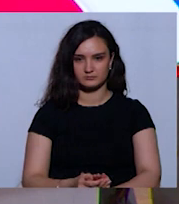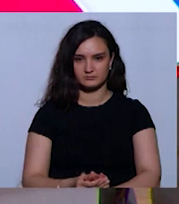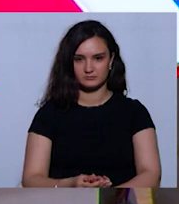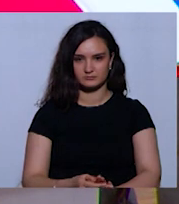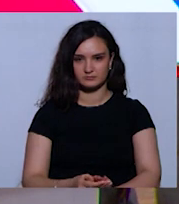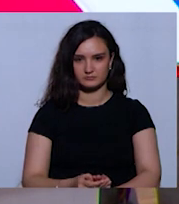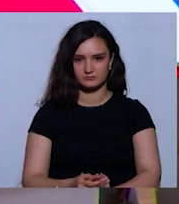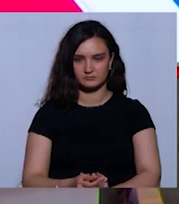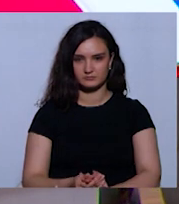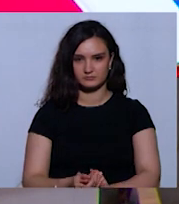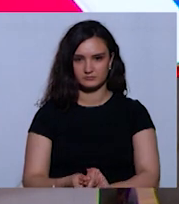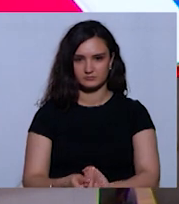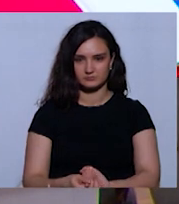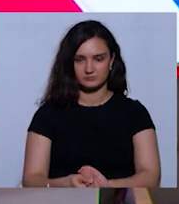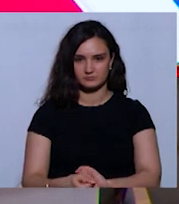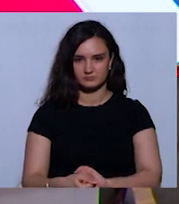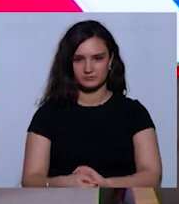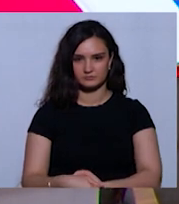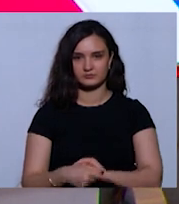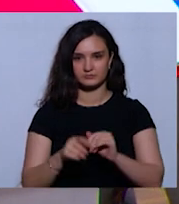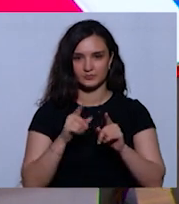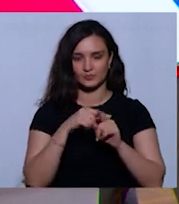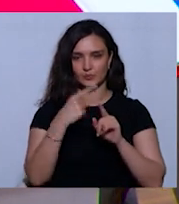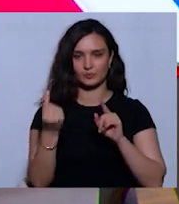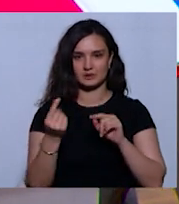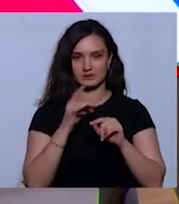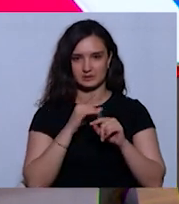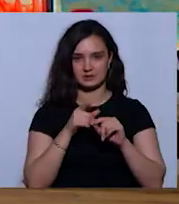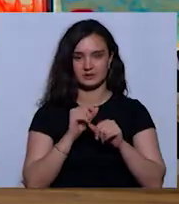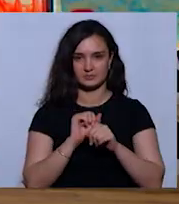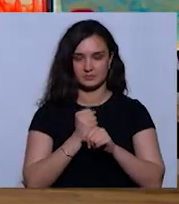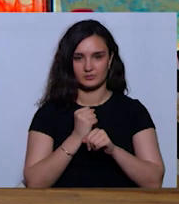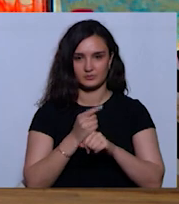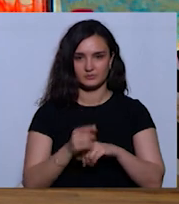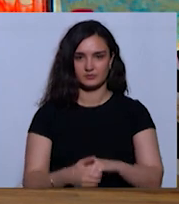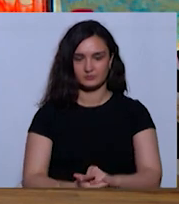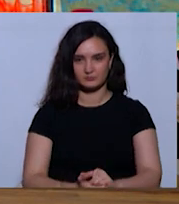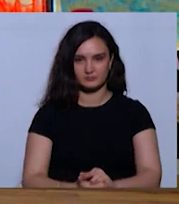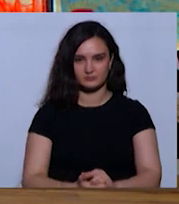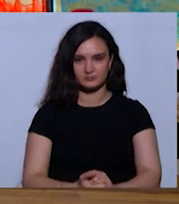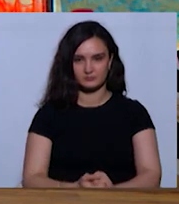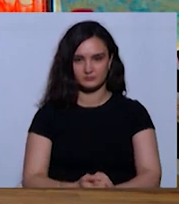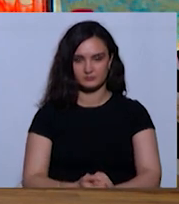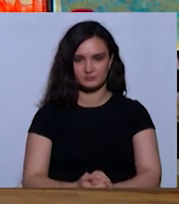რომელსაც კუდი გაუდაუა, აი იქეთკე, ხო? აი ესე.